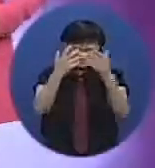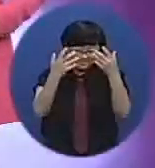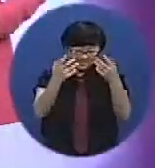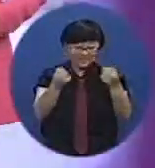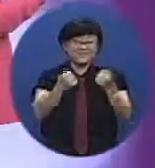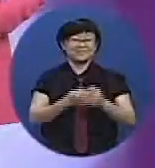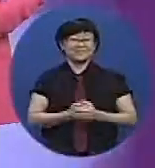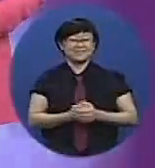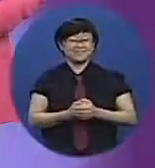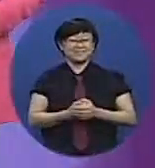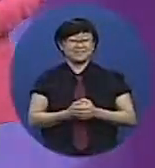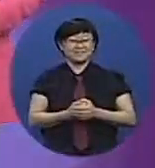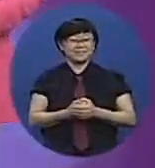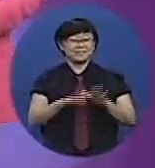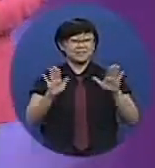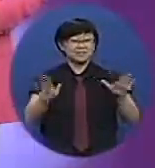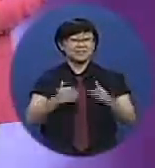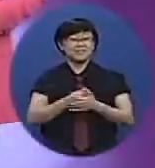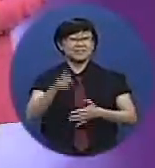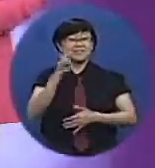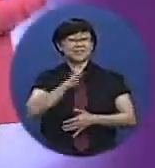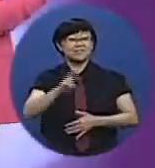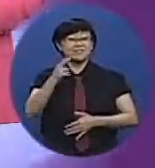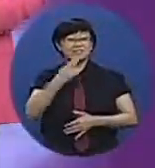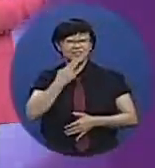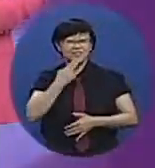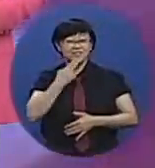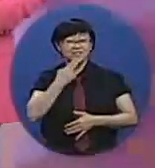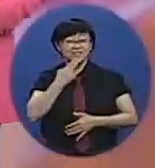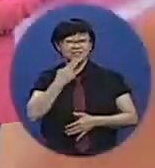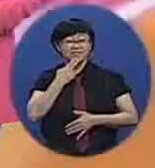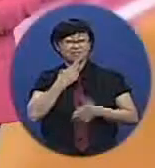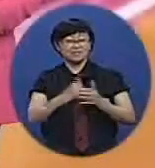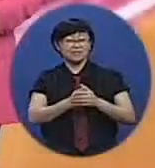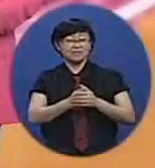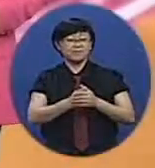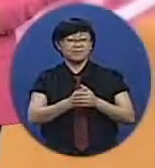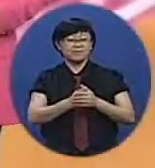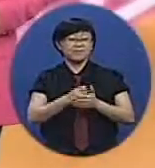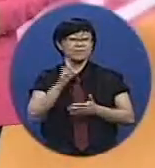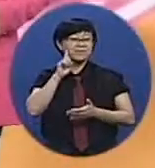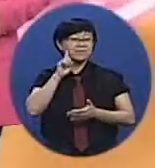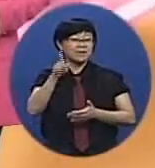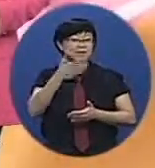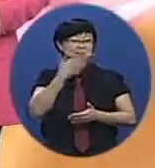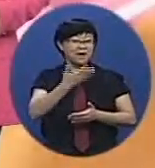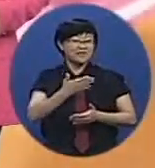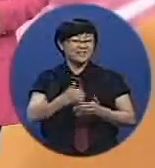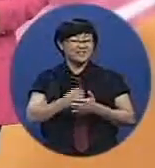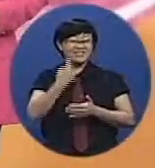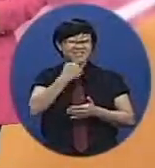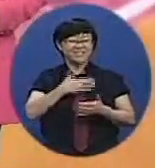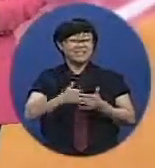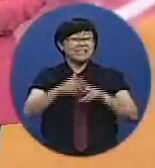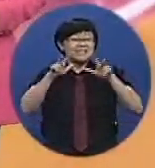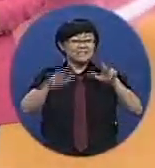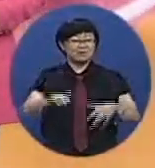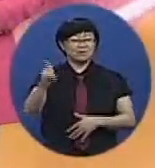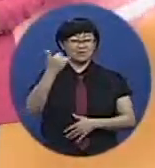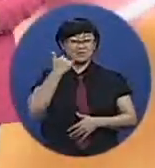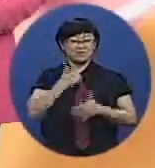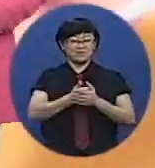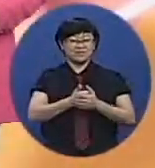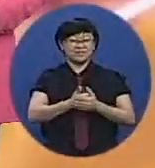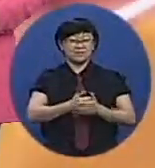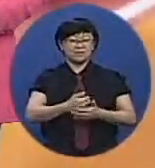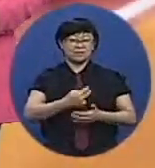감사합니다. 감사합니다. 네. 제가 오늘 무반주로다가 네. 네. 언론에서 내일 될 줄 알았더니 전화가 또 방금 왔어요. 어~ 네.